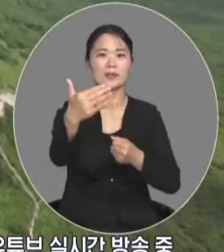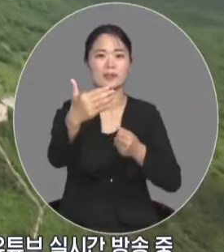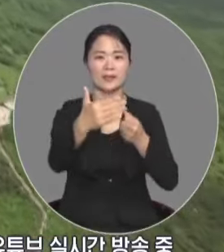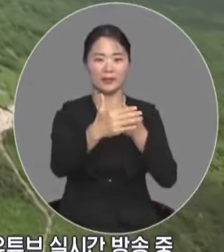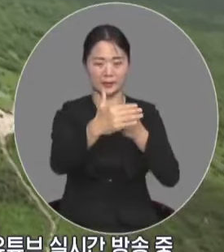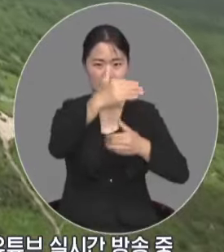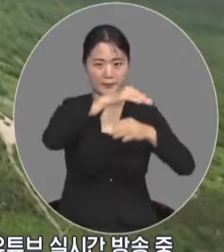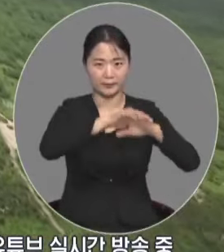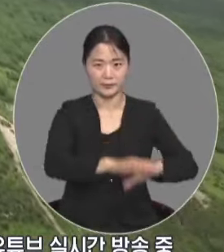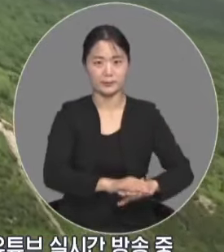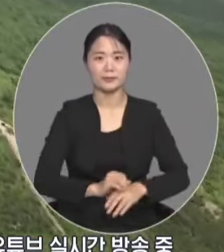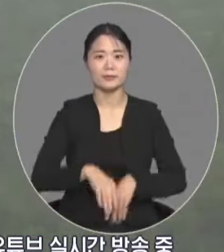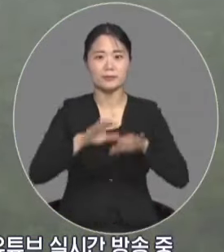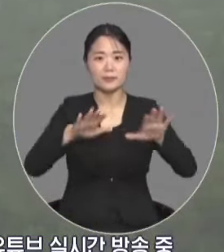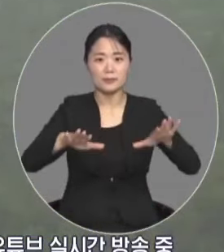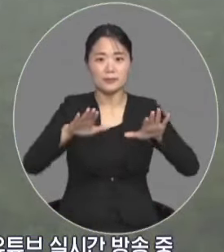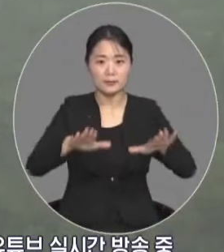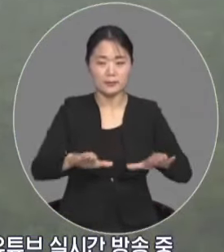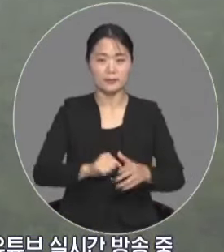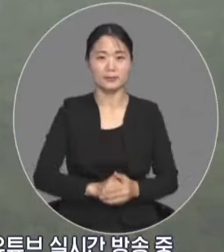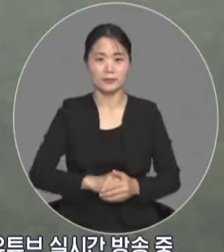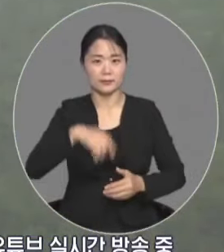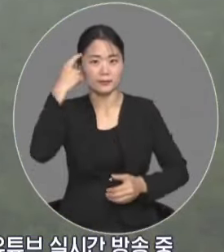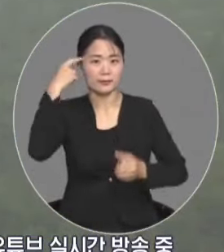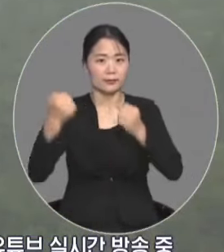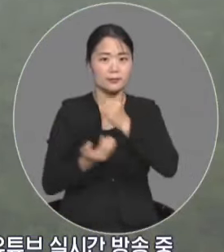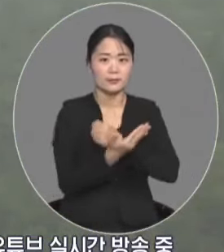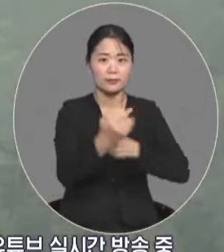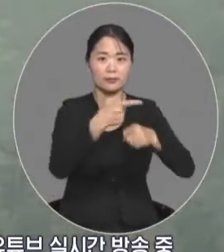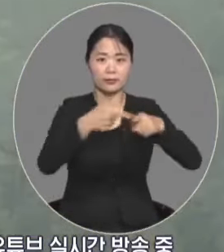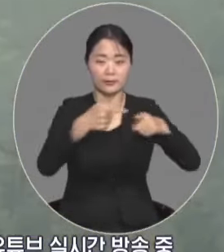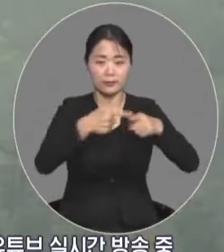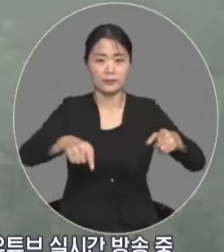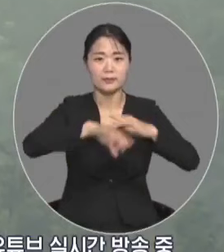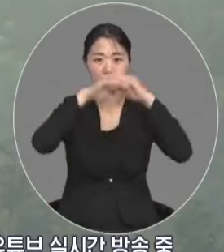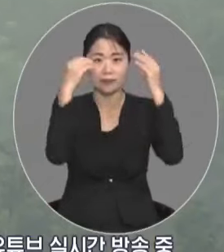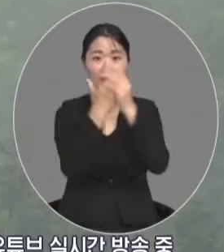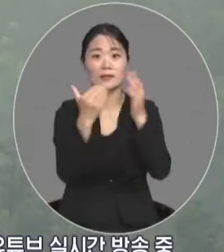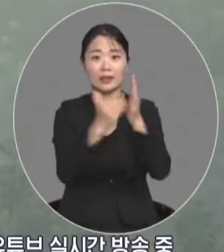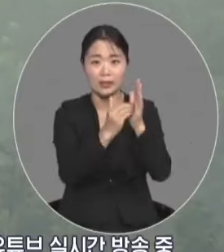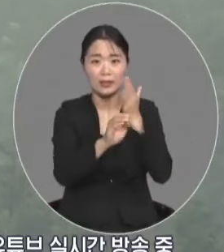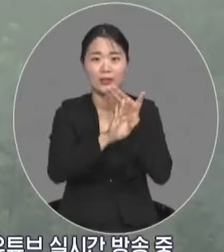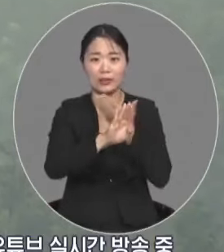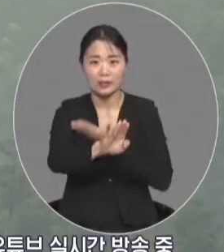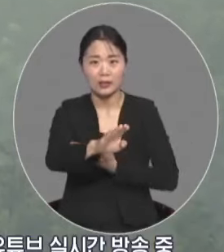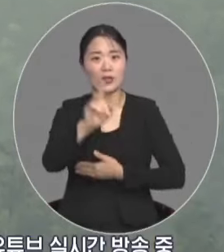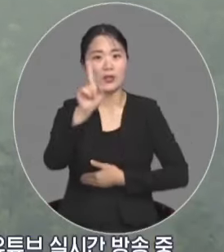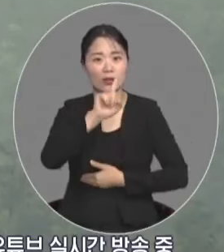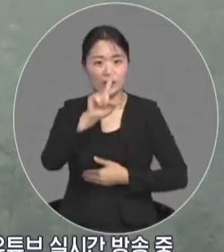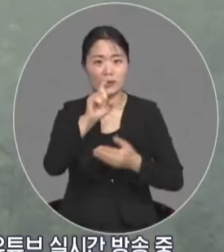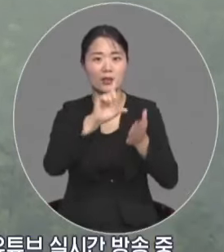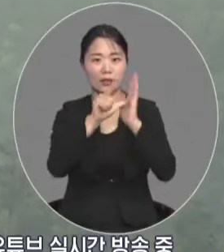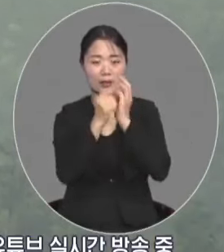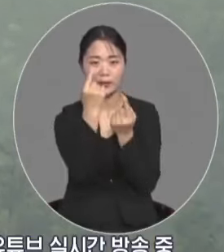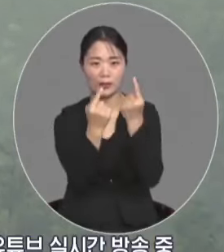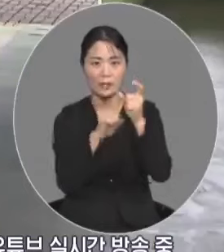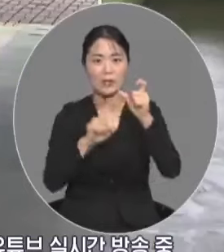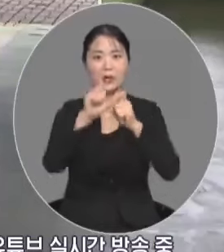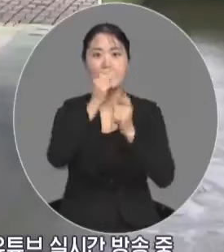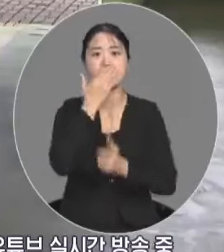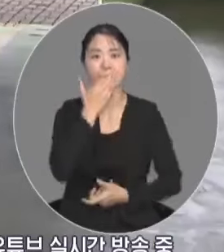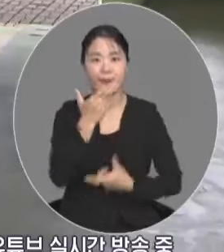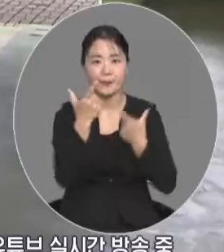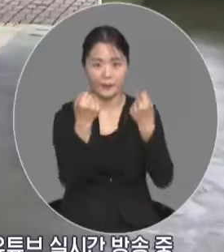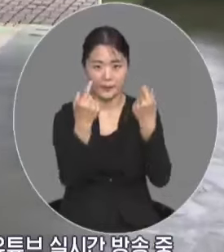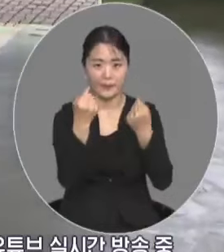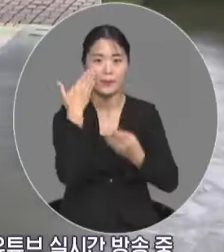사업. 하지만 이번에는 전략 환경 영향평가 협의까지 완료함에 따라 어느 때보다 가능성이 높다는 게